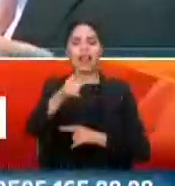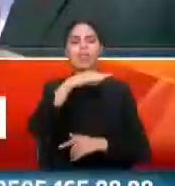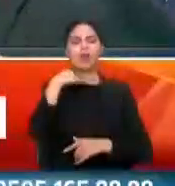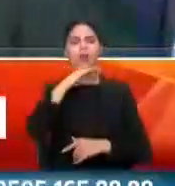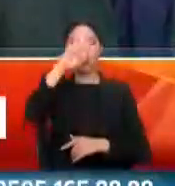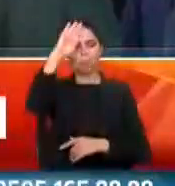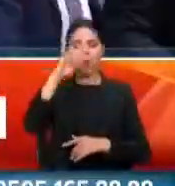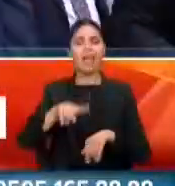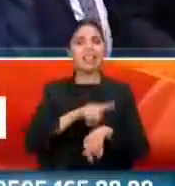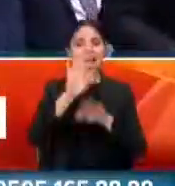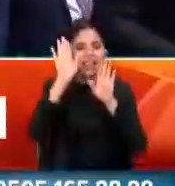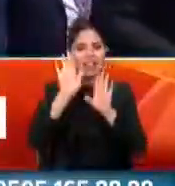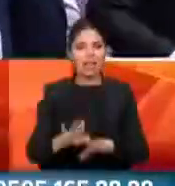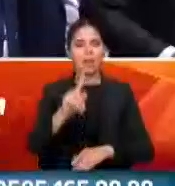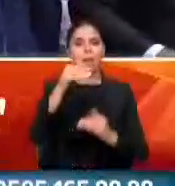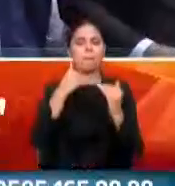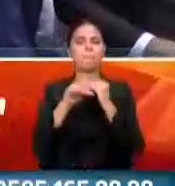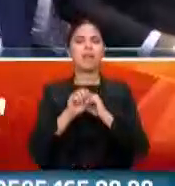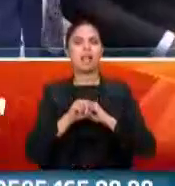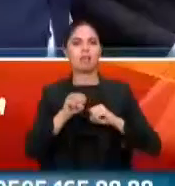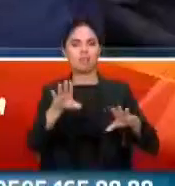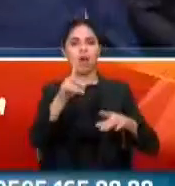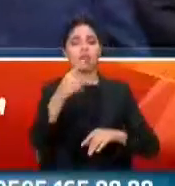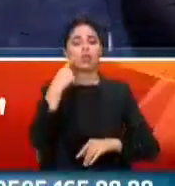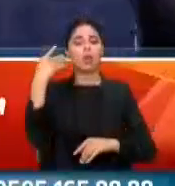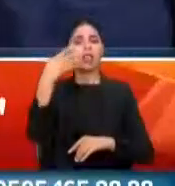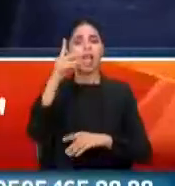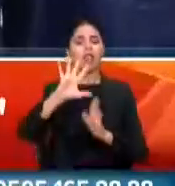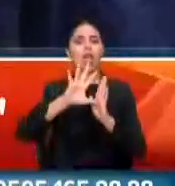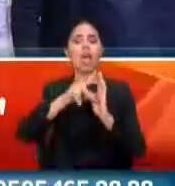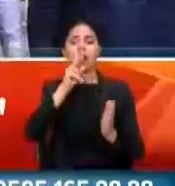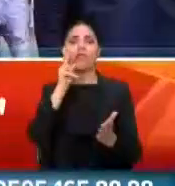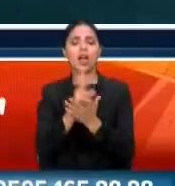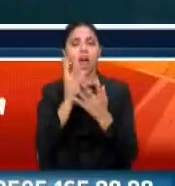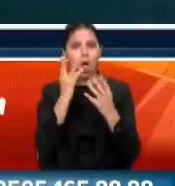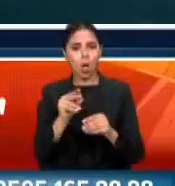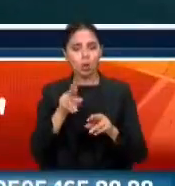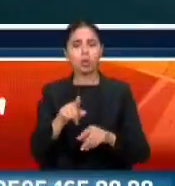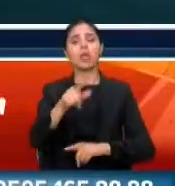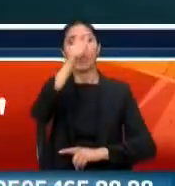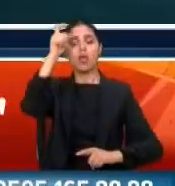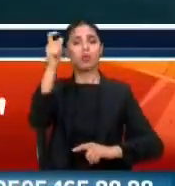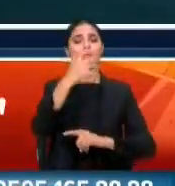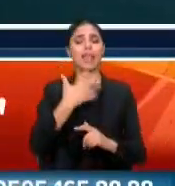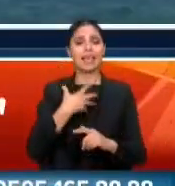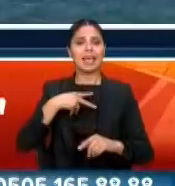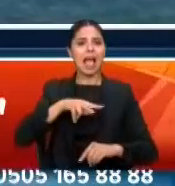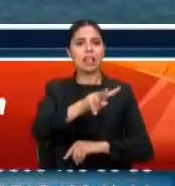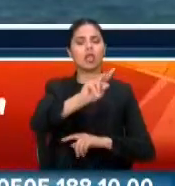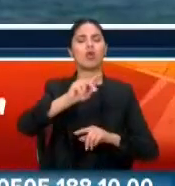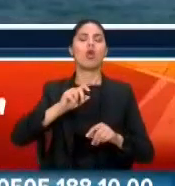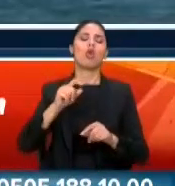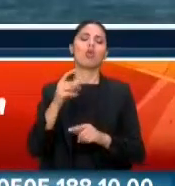Kurban Bayramı'na saatler kala bir mesaj yayınladı. Erdoğan, Ayasofya kararında olduğu gibi Türkiye'nin kendi yolunu